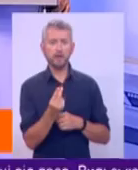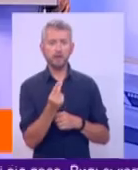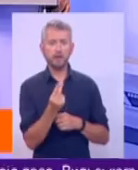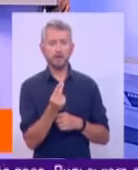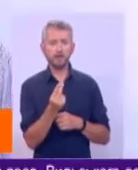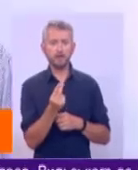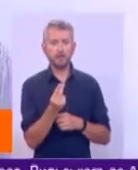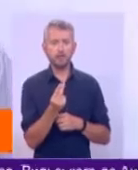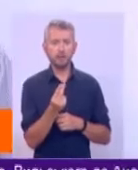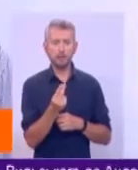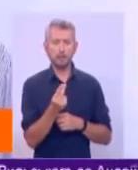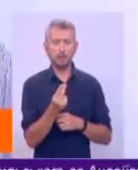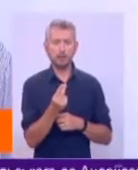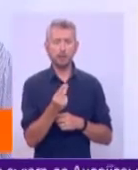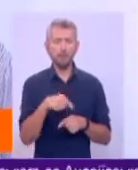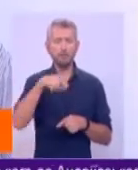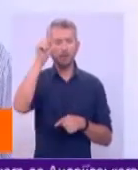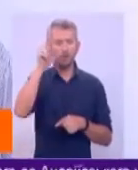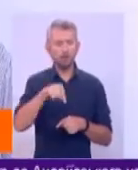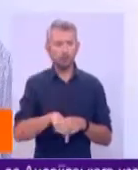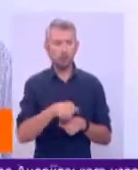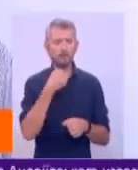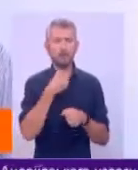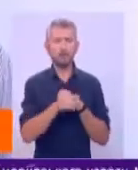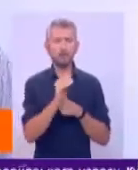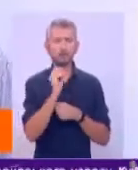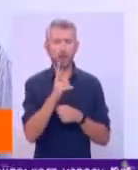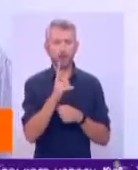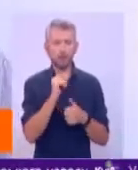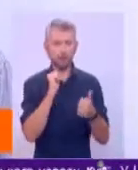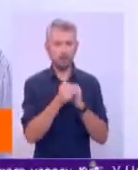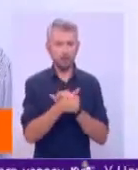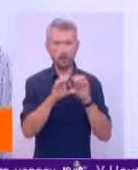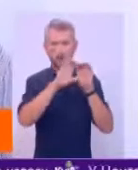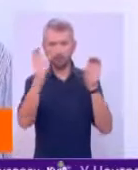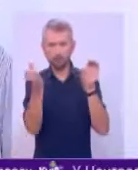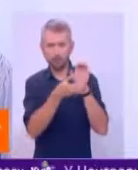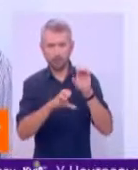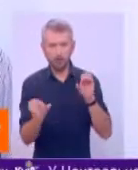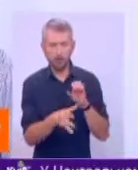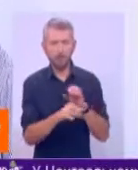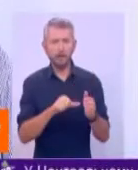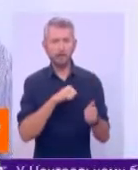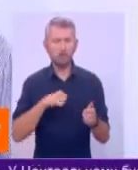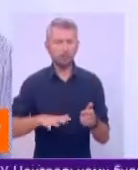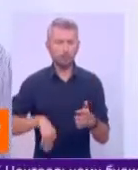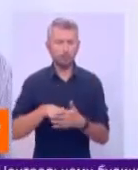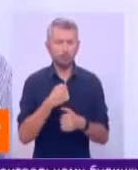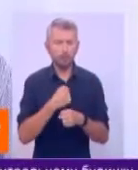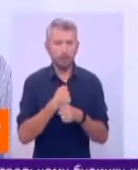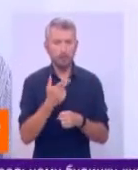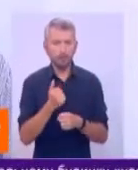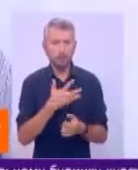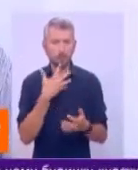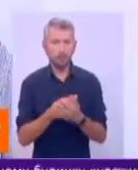Два дня. Верхние, нижние лежаки. Заставили ЖЭК поменять лежаки, включиться. Сами за свой счет сделали. Все, угу. Да, мы своими деньгами